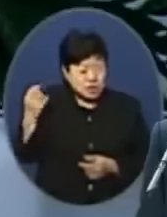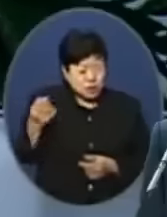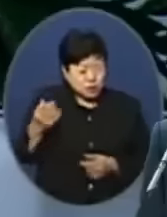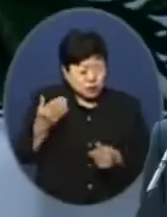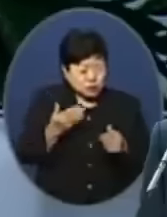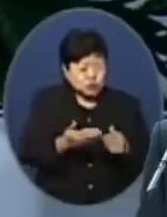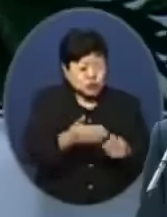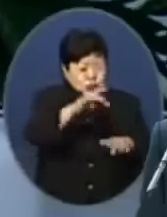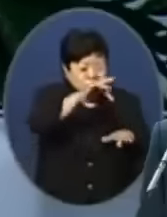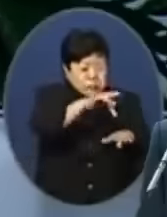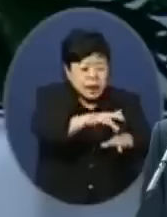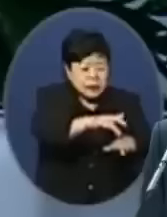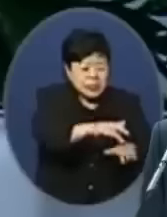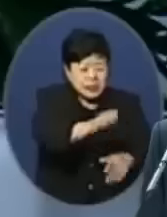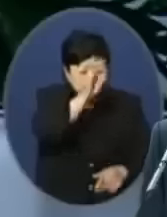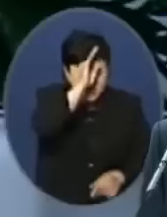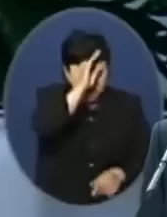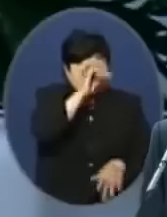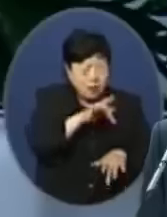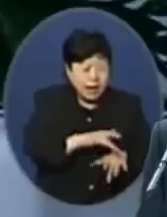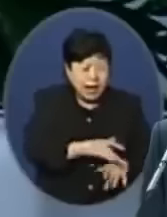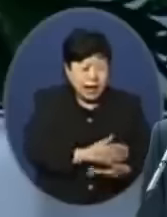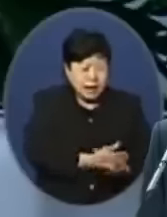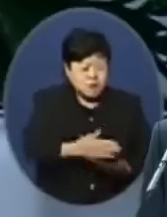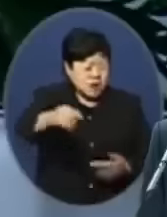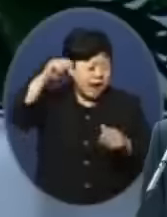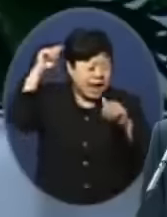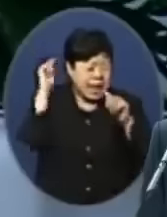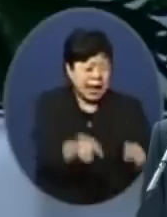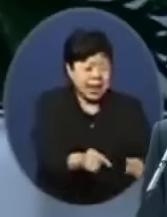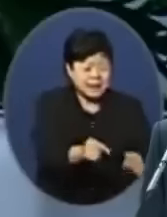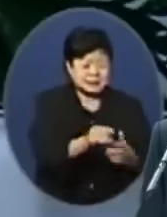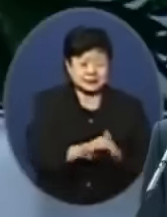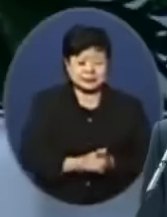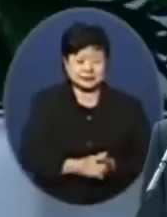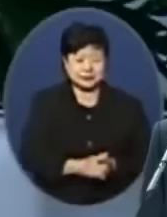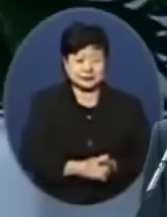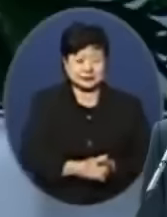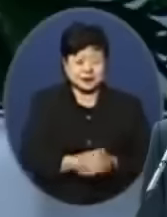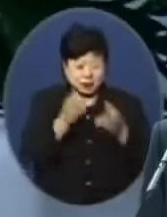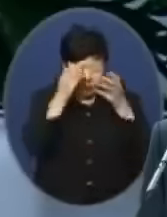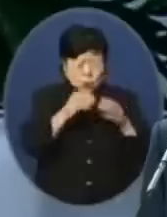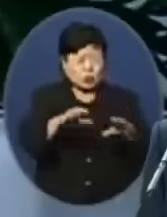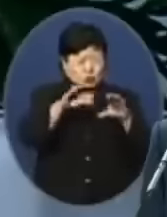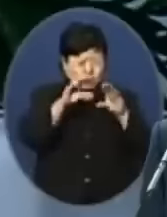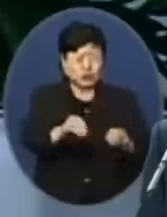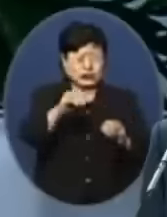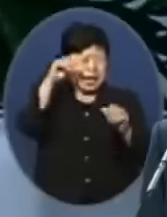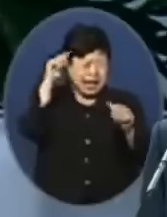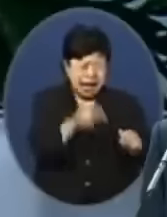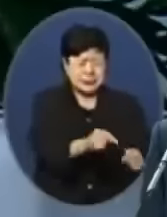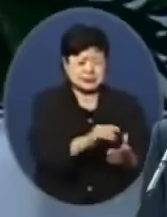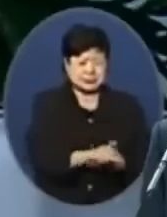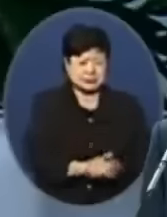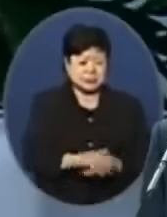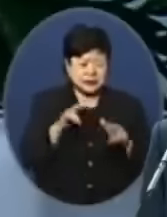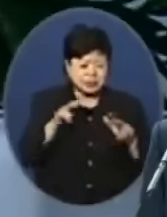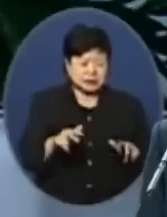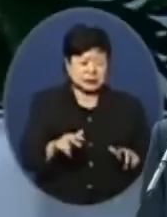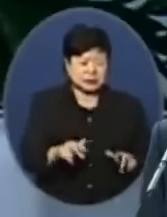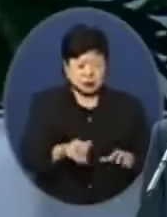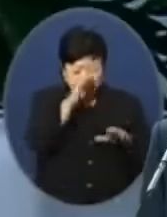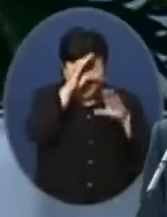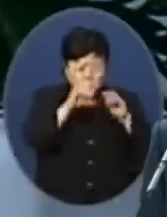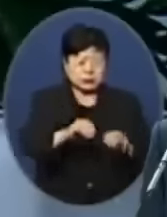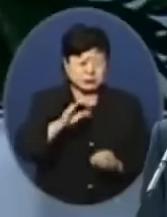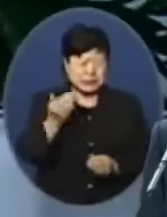가져오는 이 병은 물러가라. 네. 고통은 중지하라. 네. 지금부터